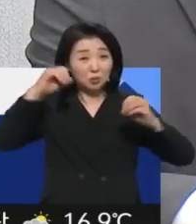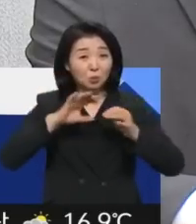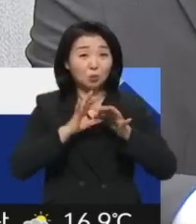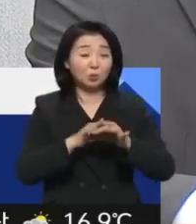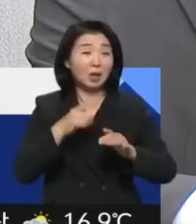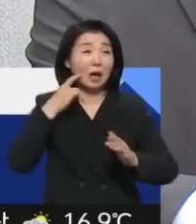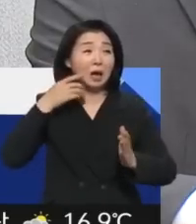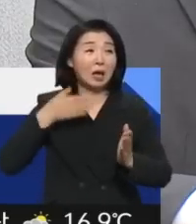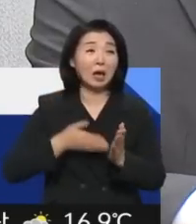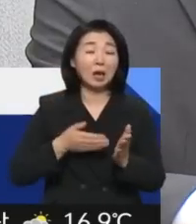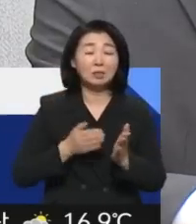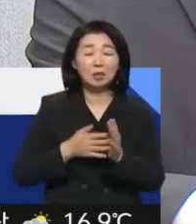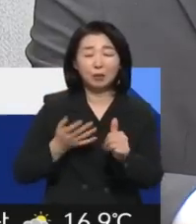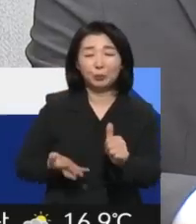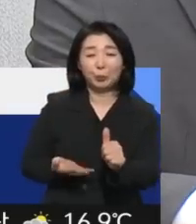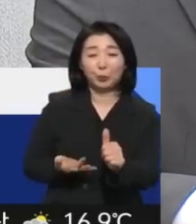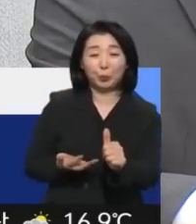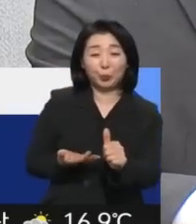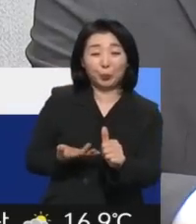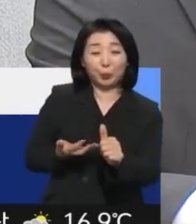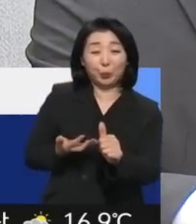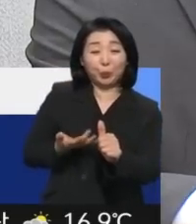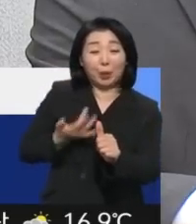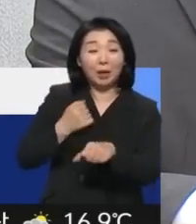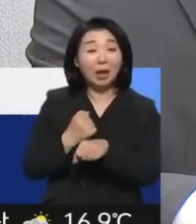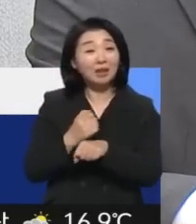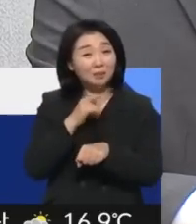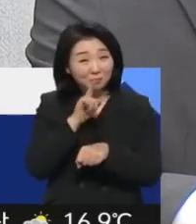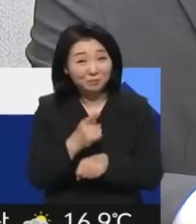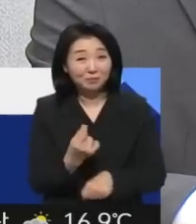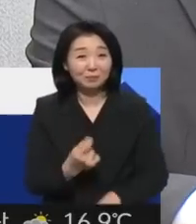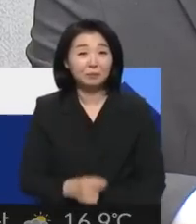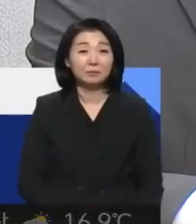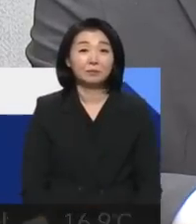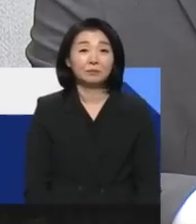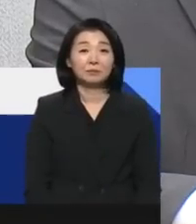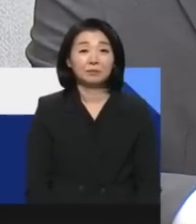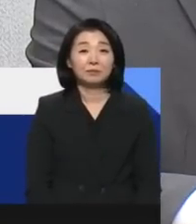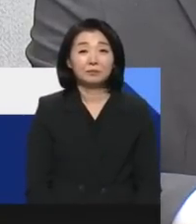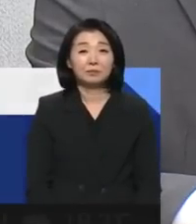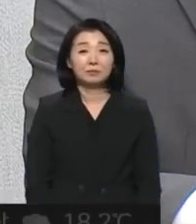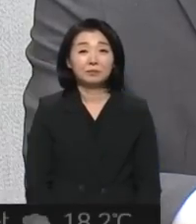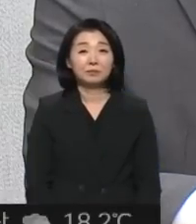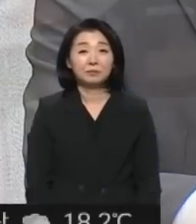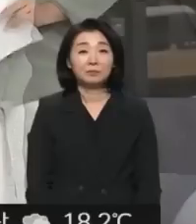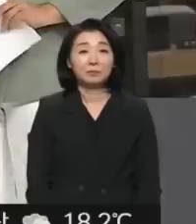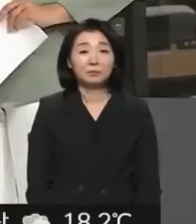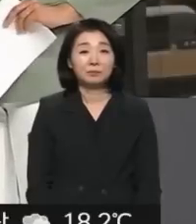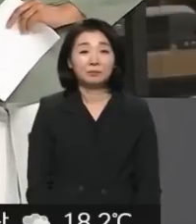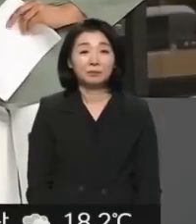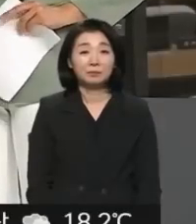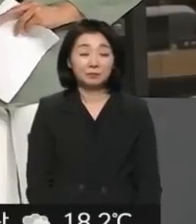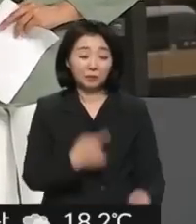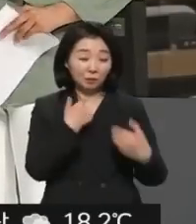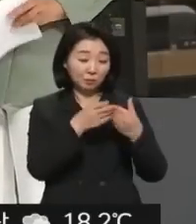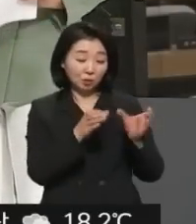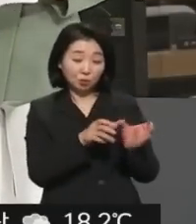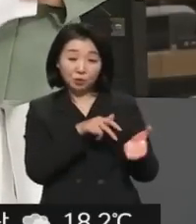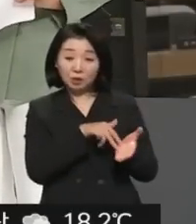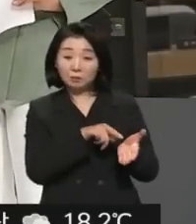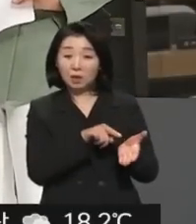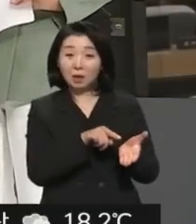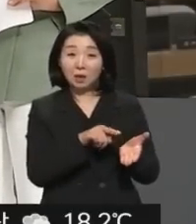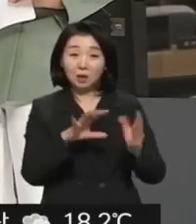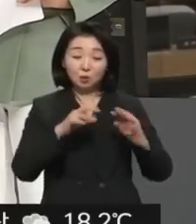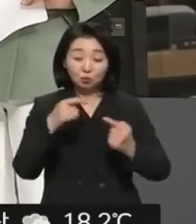가짜 뉴스 선동을 극대화하겠다는 그런 뜻을 밝힌 것에 불과하다고 생각합니다. 네, 민주당은 그러면 이